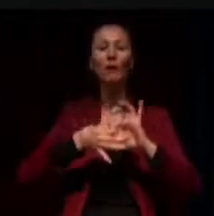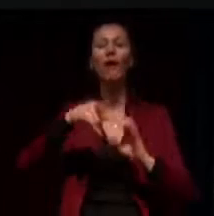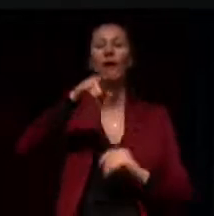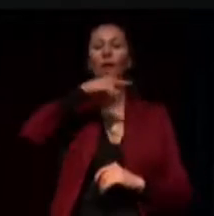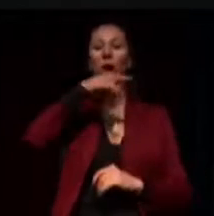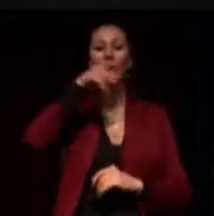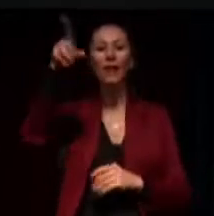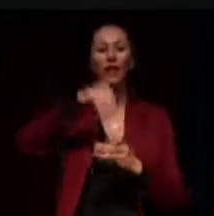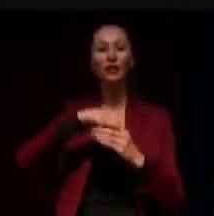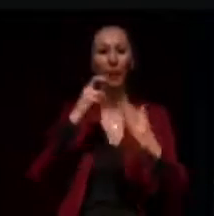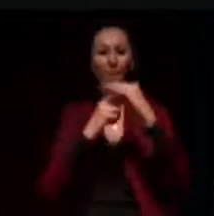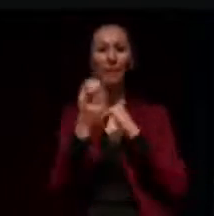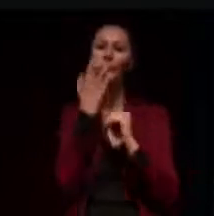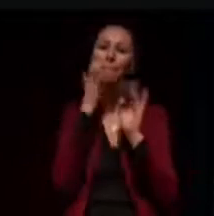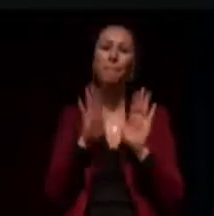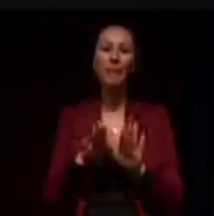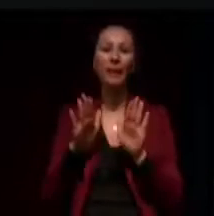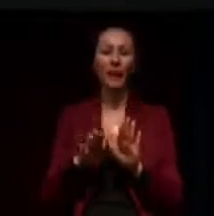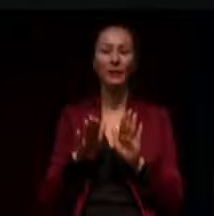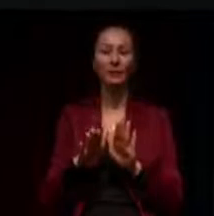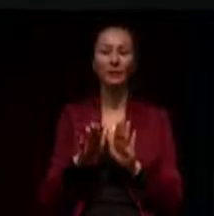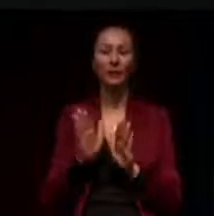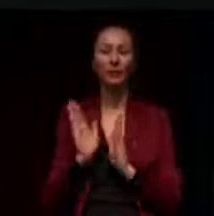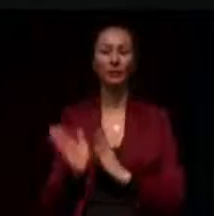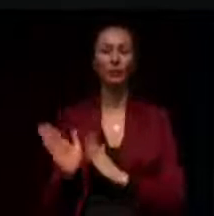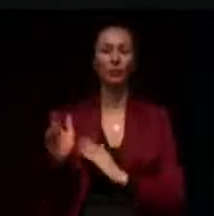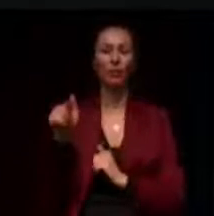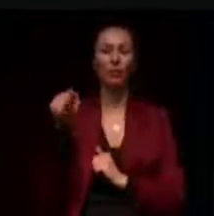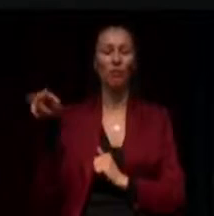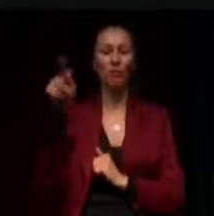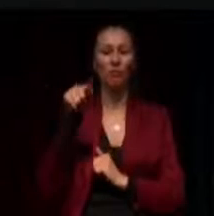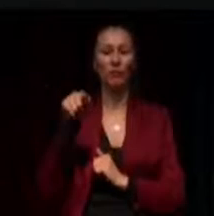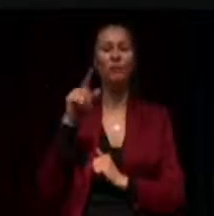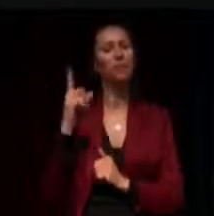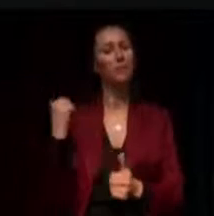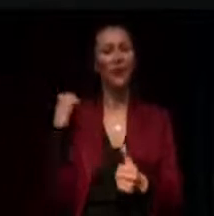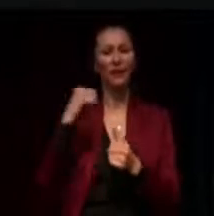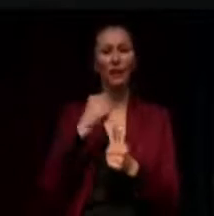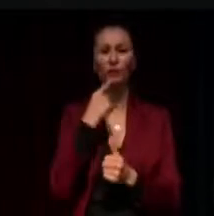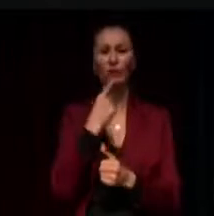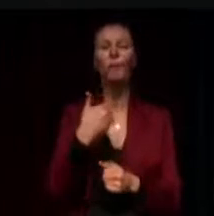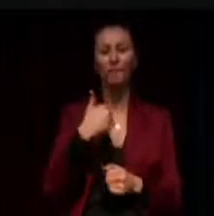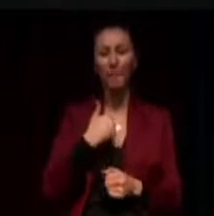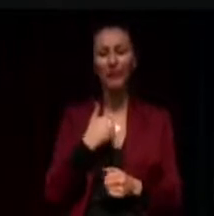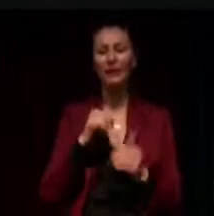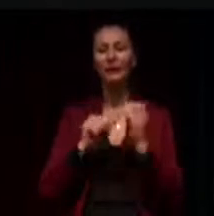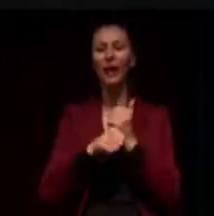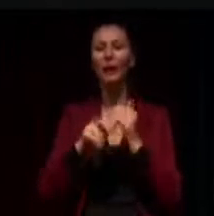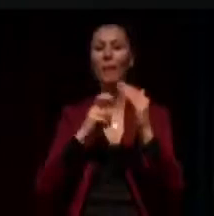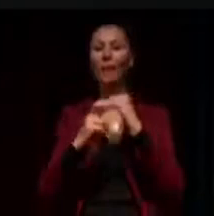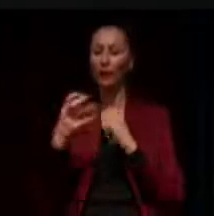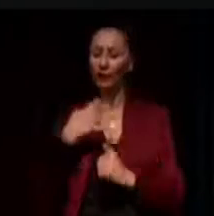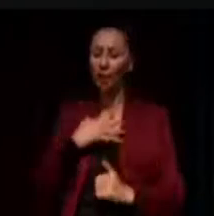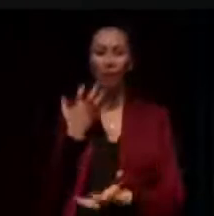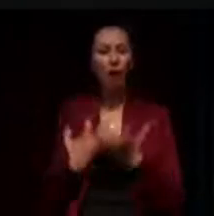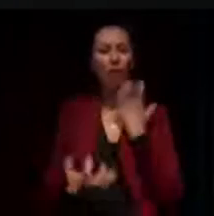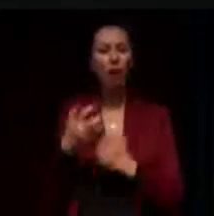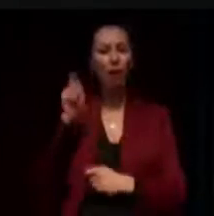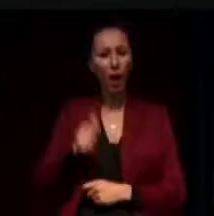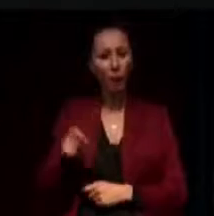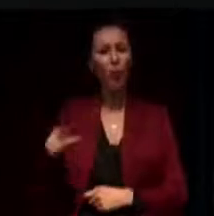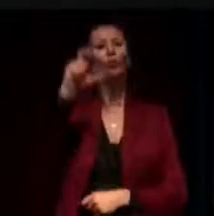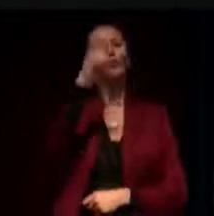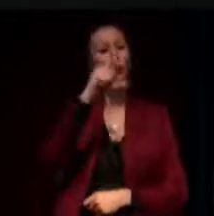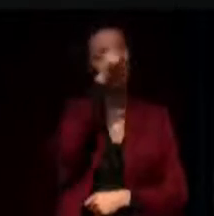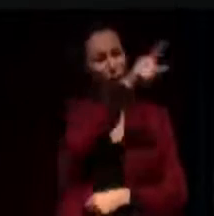metro hattı içinde bekleyişimiz sürüyor. Diyoruz ki şurada Şükrü'den ben bir kere de söyleyeyim. Evet biz nal demetrosunu kendi kaynaklarımız yapıyoruz. Bucayı da